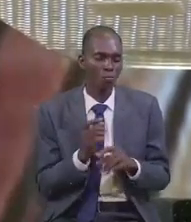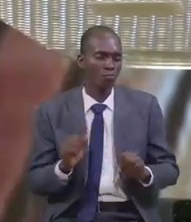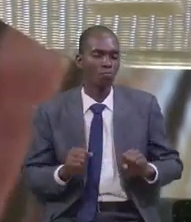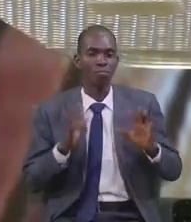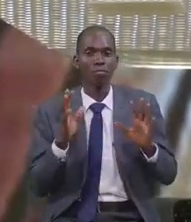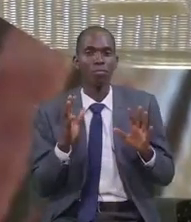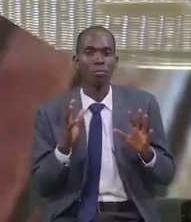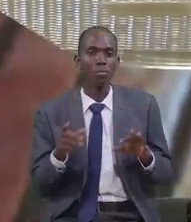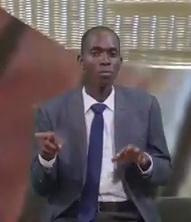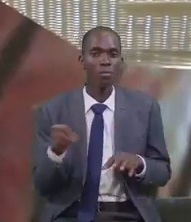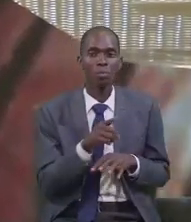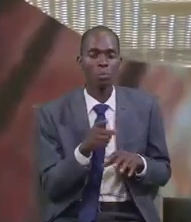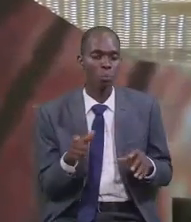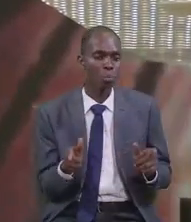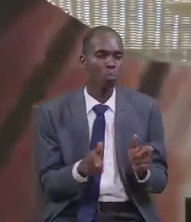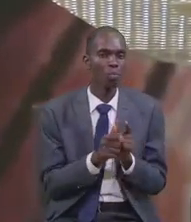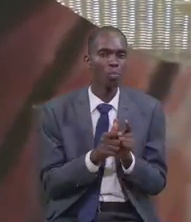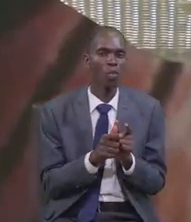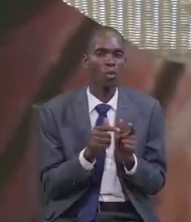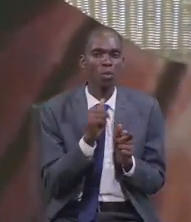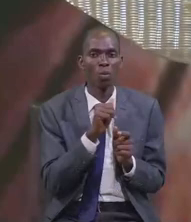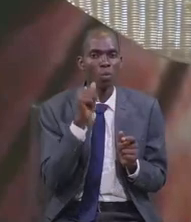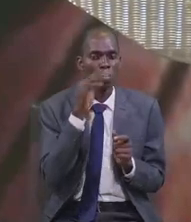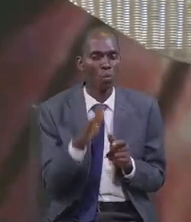rencontrent cette femme du monde-là, ils se laissent aller.